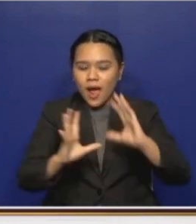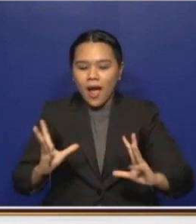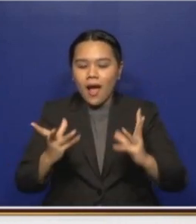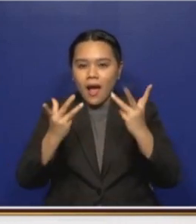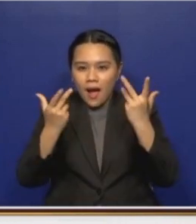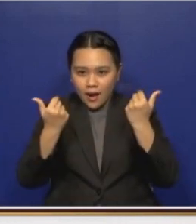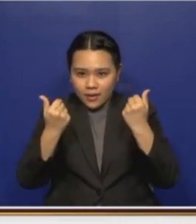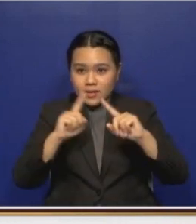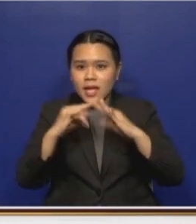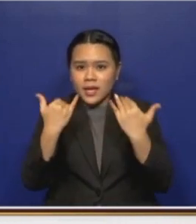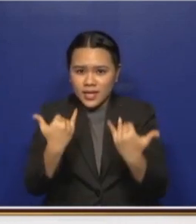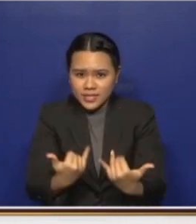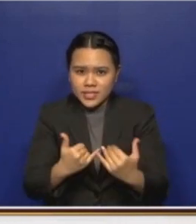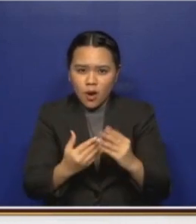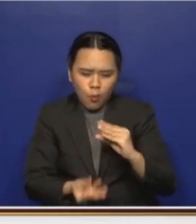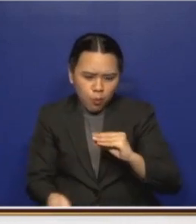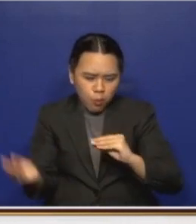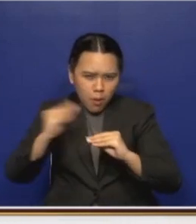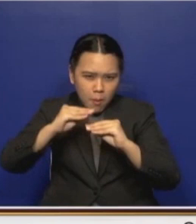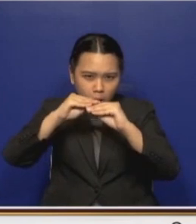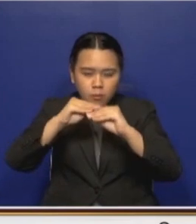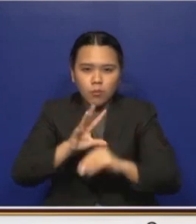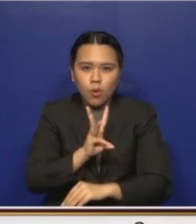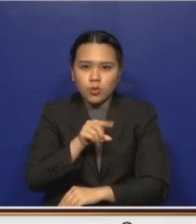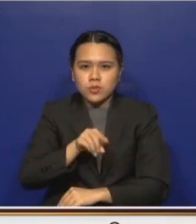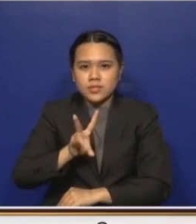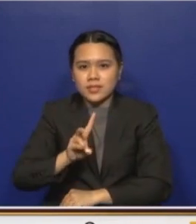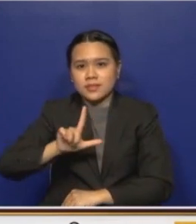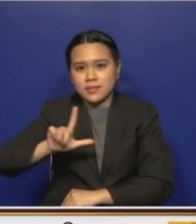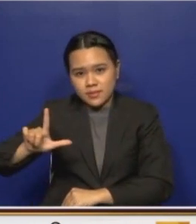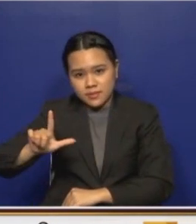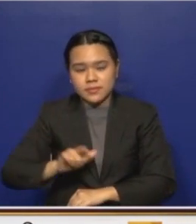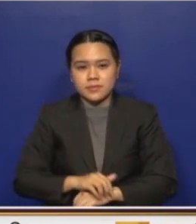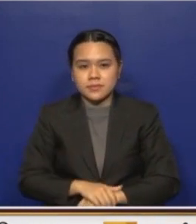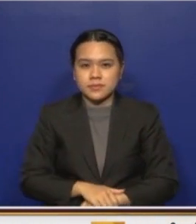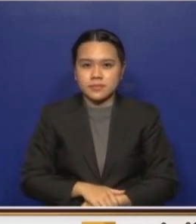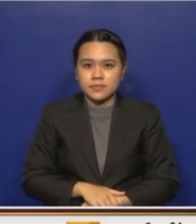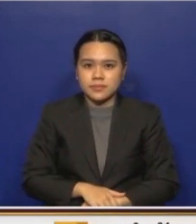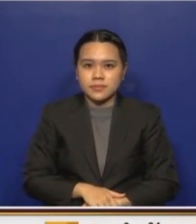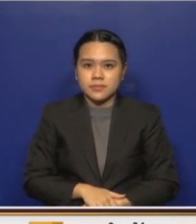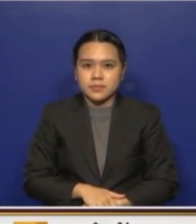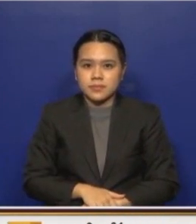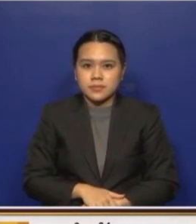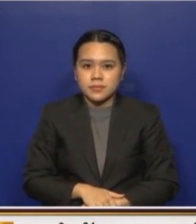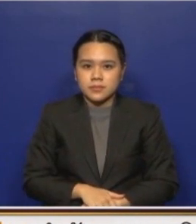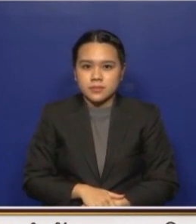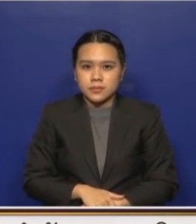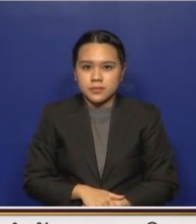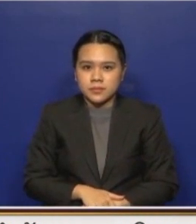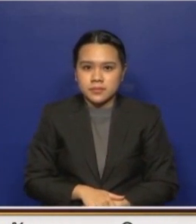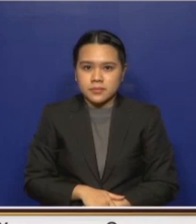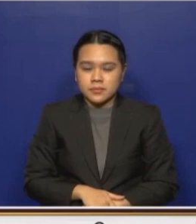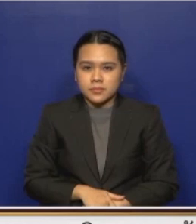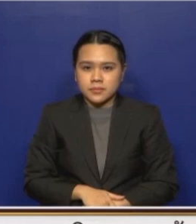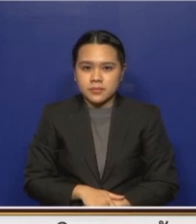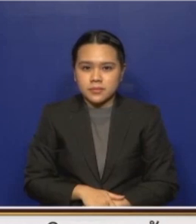ตรงนี้ฮะค่าตัวตายพุ่งกระฉูดสูงสุดในรอบ18ปีเหมือนกันฮะทุกอย่างทำลายสถิติหมดนะฮะไป